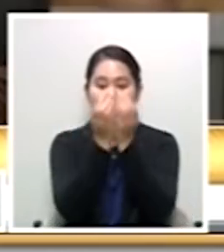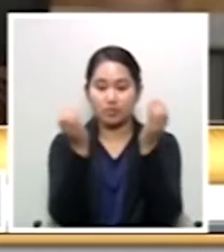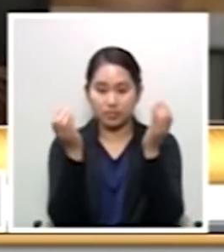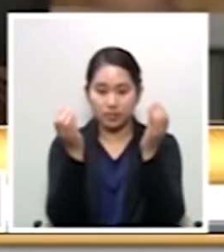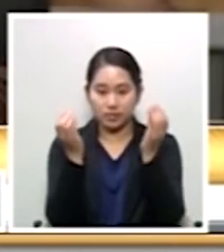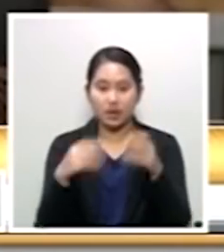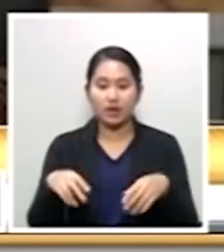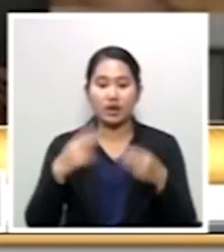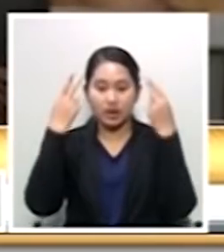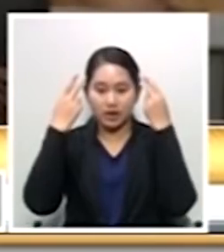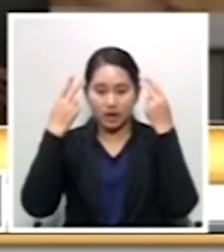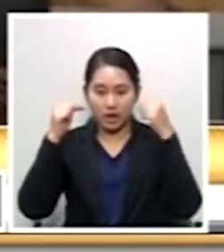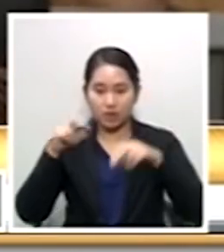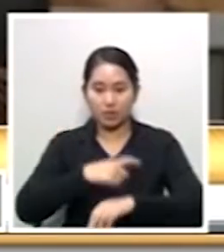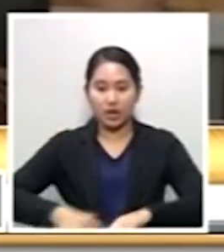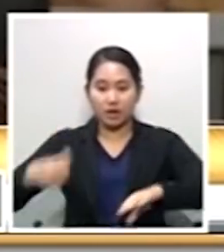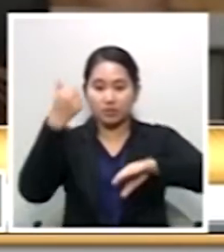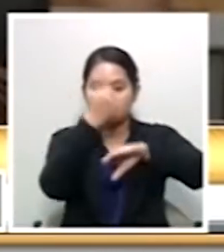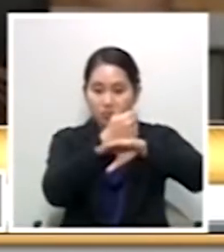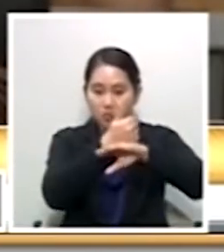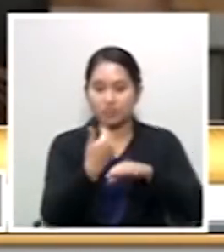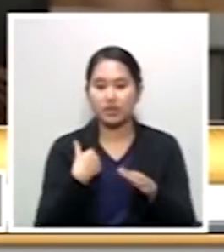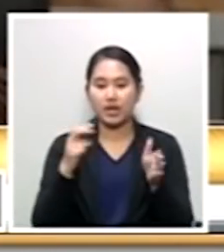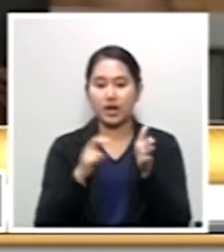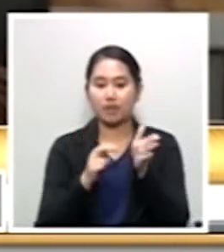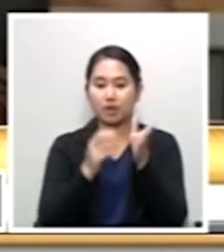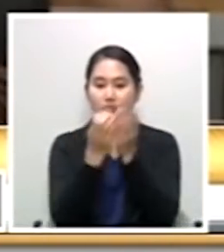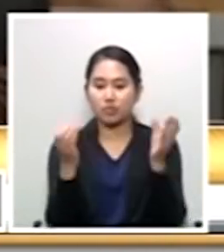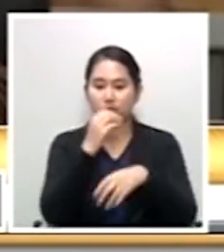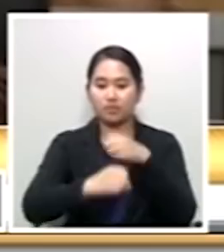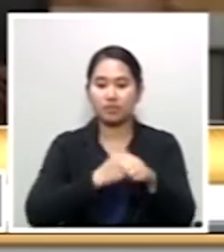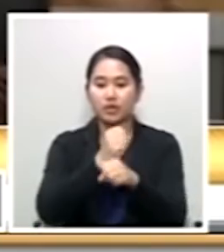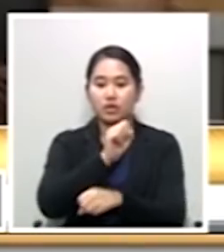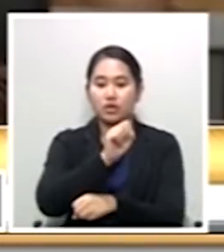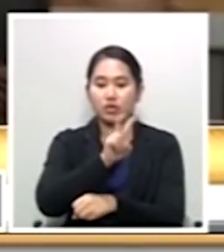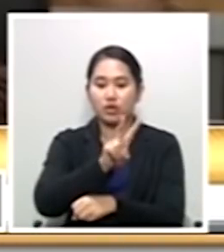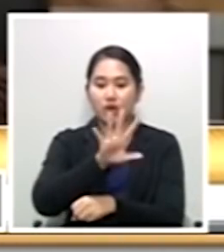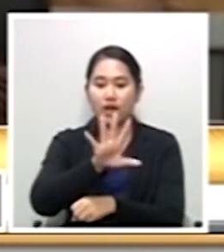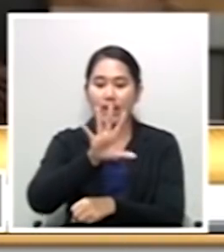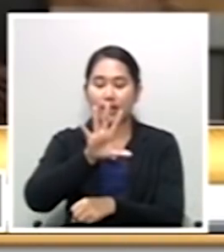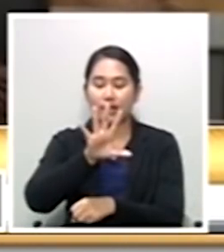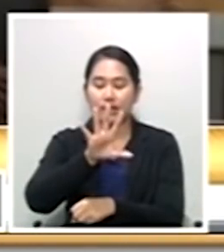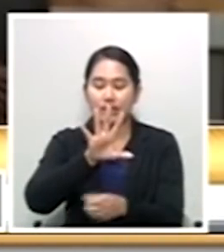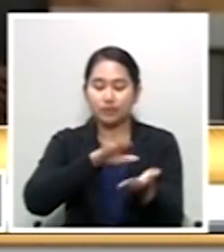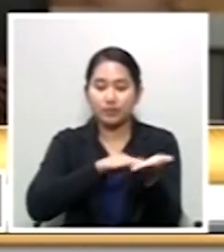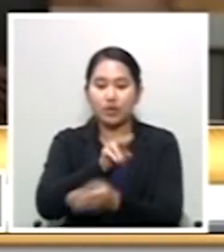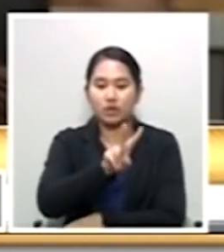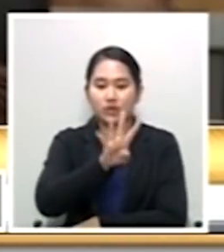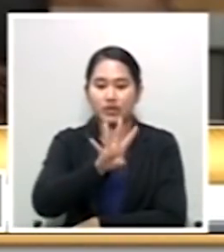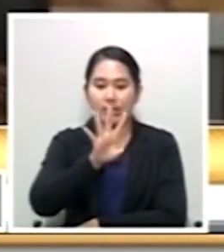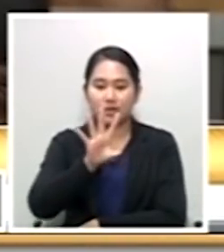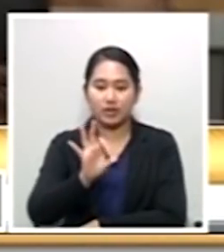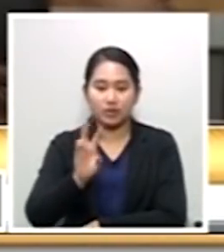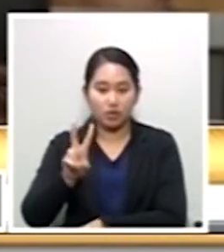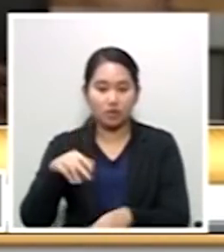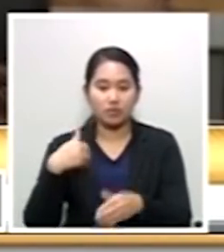ต่2475และถูกรับรองเอาไว้ในรัฐธรรมนูญตั้งแต่ปี2492และรัฐธรรมนูญไทยทุกฉบับก็รับร